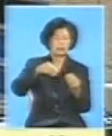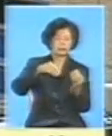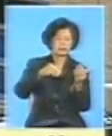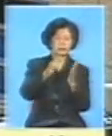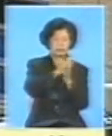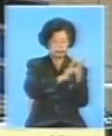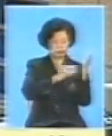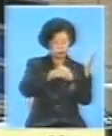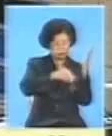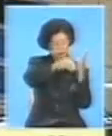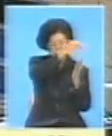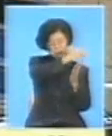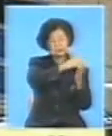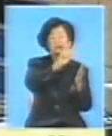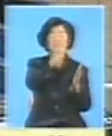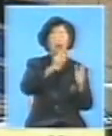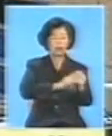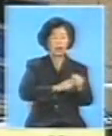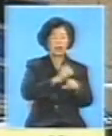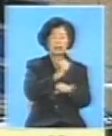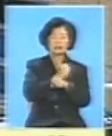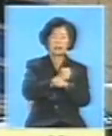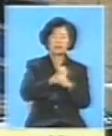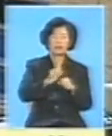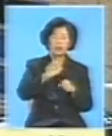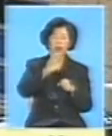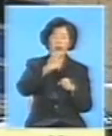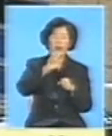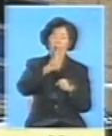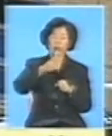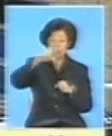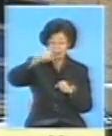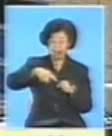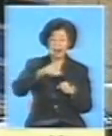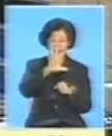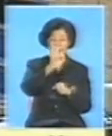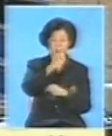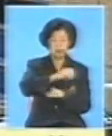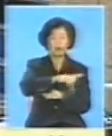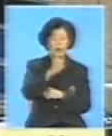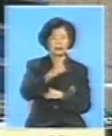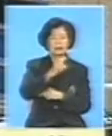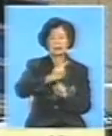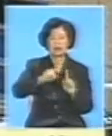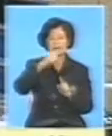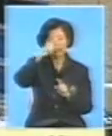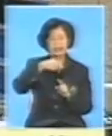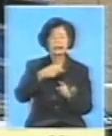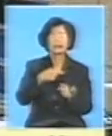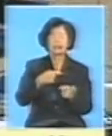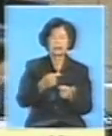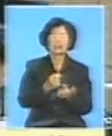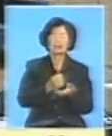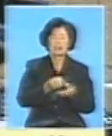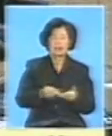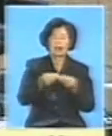ในการทำวีซ่า90วันของเราเนี่ยเราก็มีมาตรการผ่อนผันอะไรต่างๆซึ่งทางฝ่ายความมั่นคงก็คงดำเนินการต่อไปเ